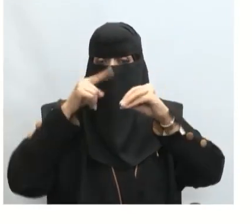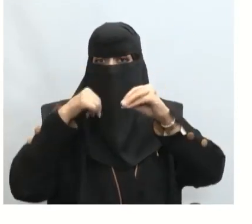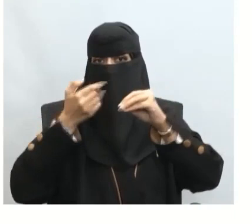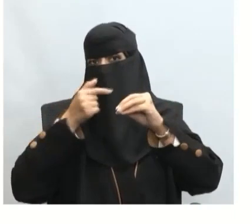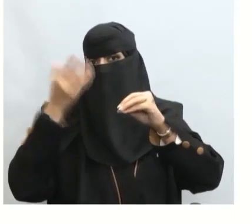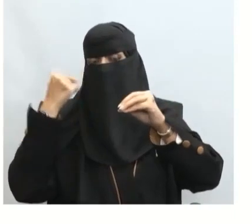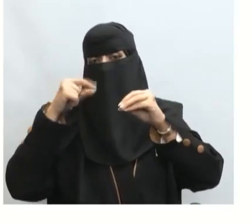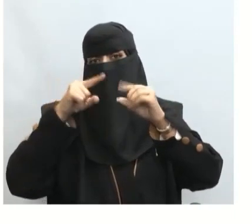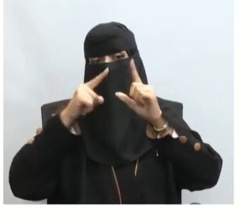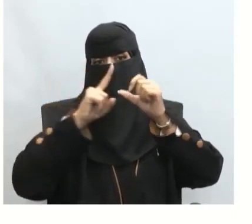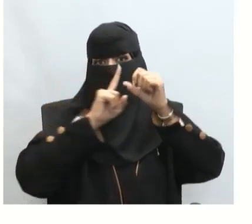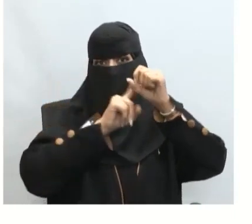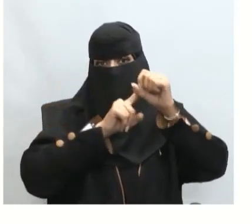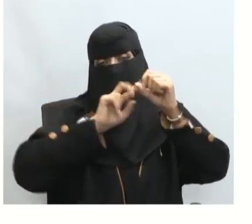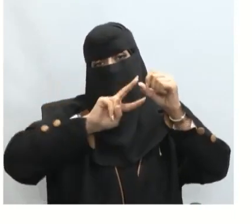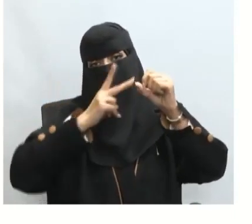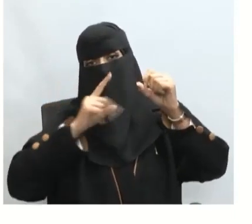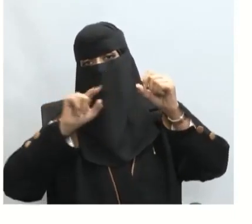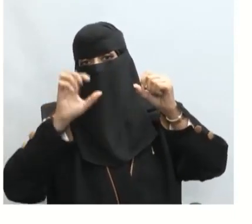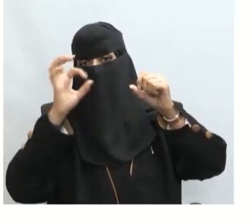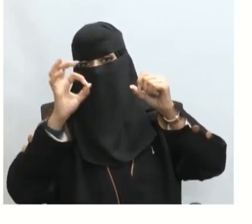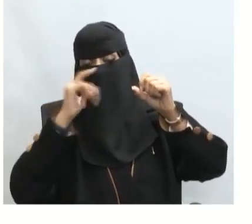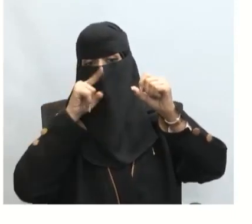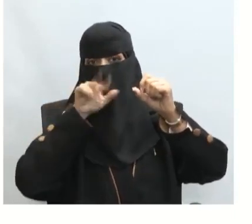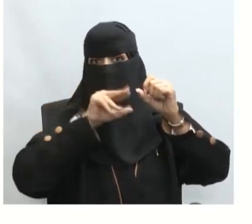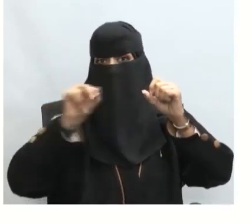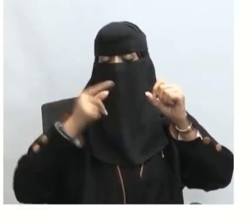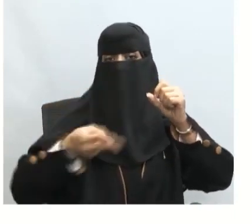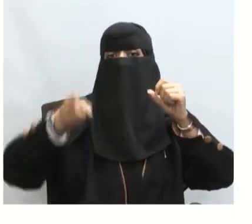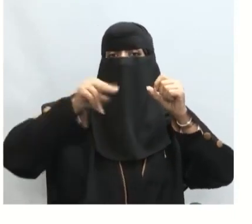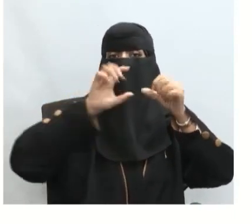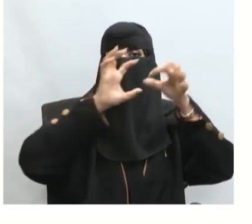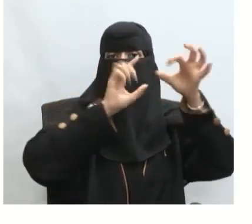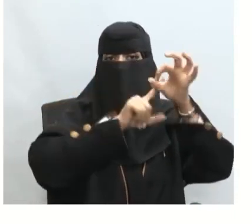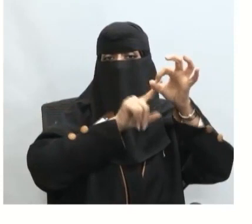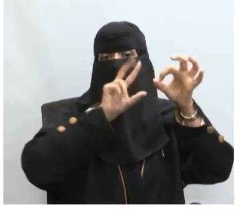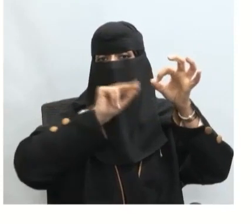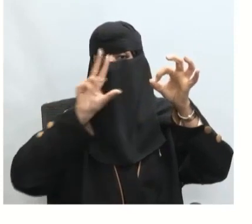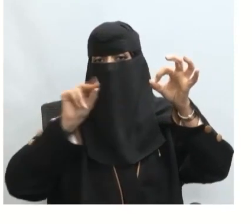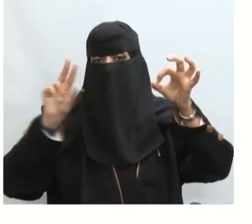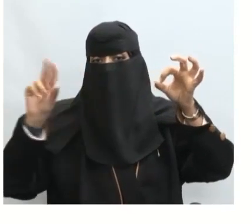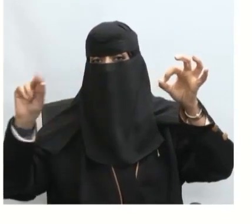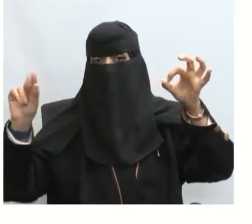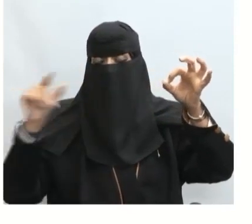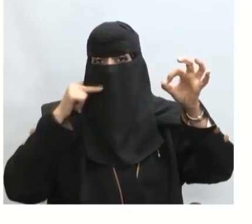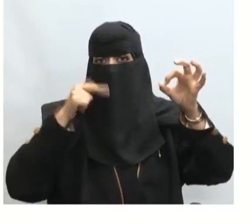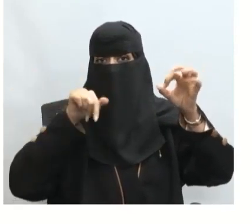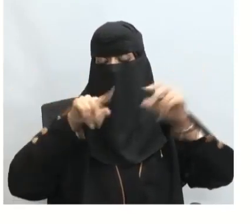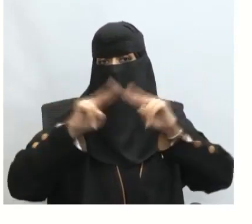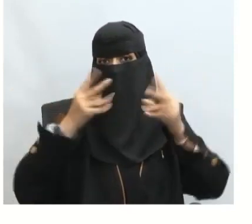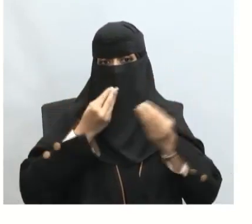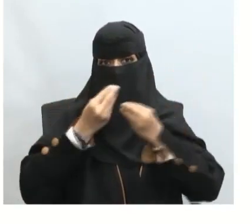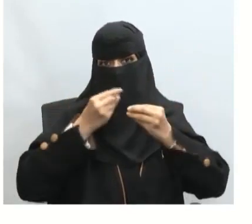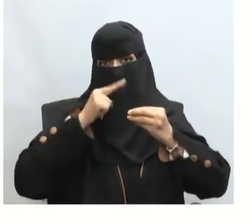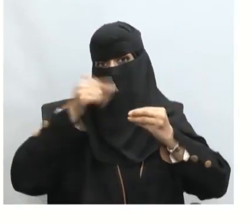سابقا يكون هناك اختلاف قد يكون هاليد الهيدروجين قد يكون هالوجين قد يكون مركب اخر مثل التفاعل فتعطيني اشياء اخرى غير